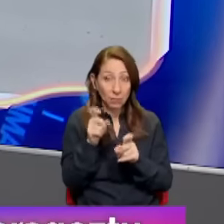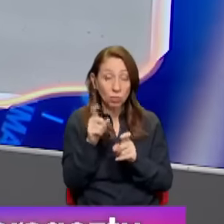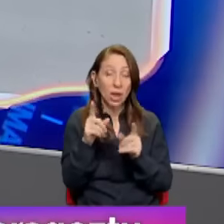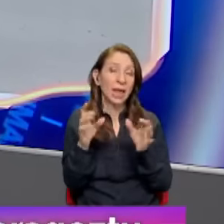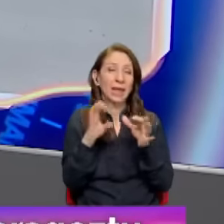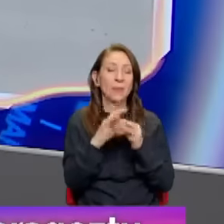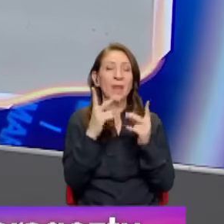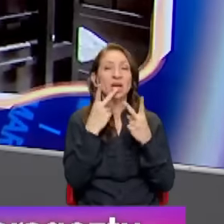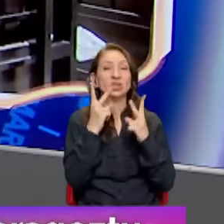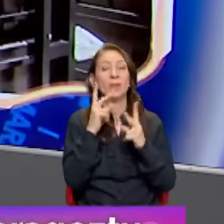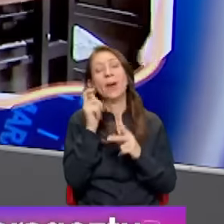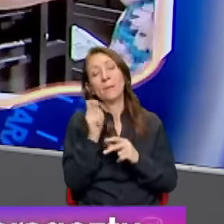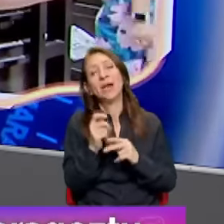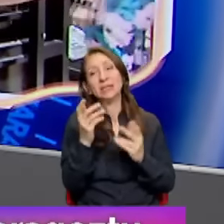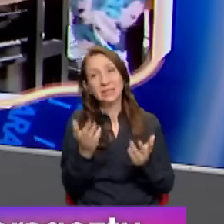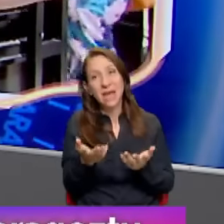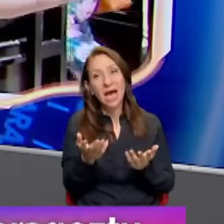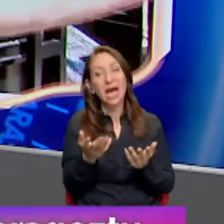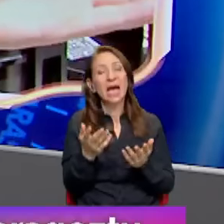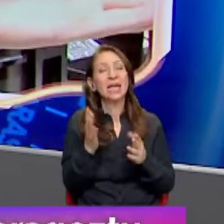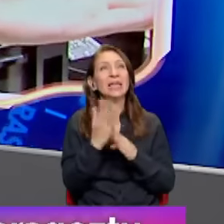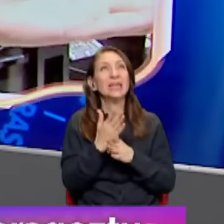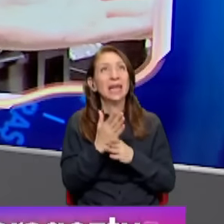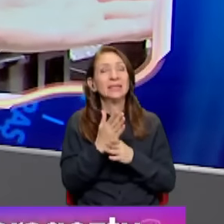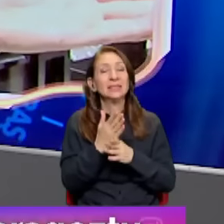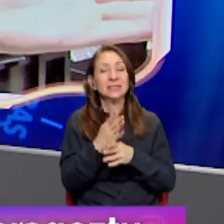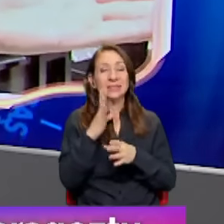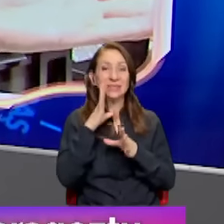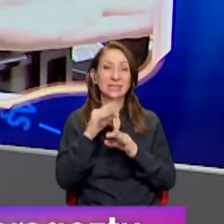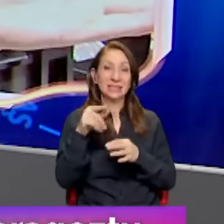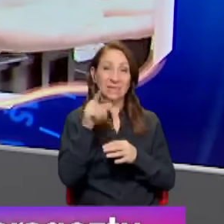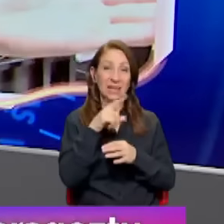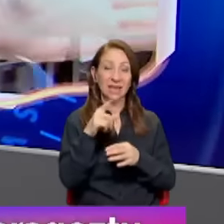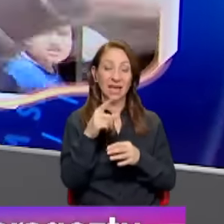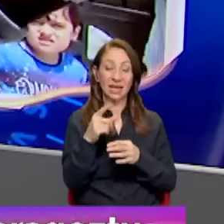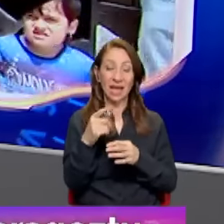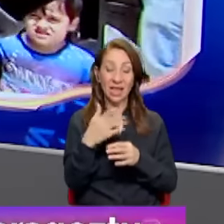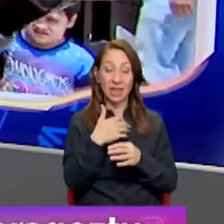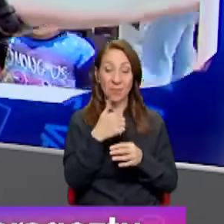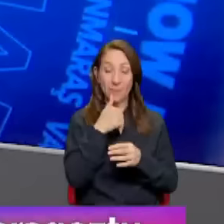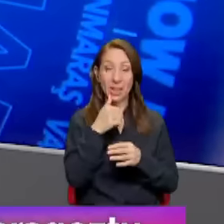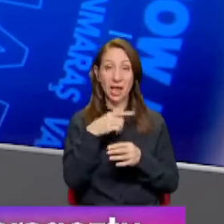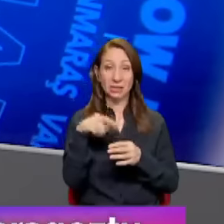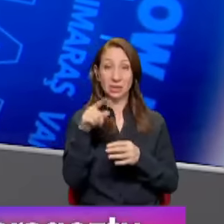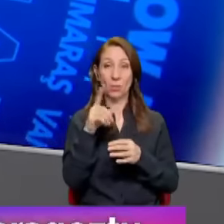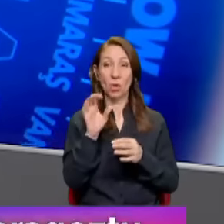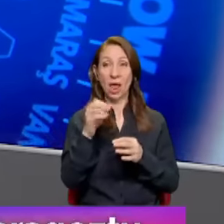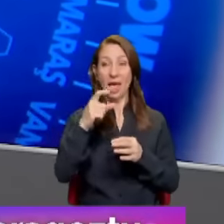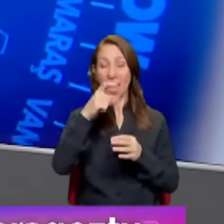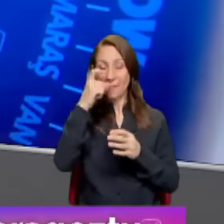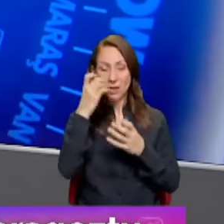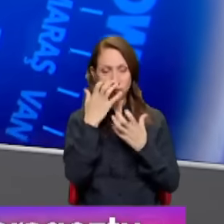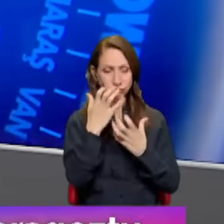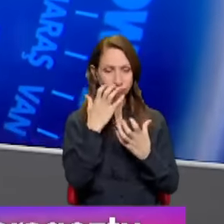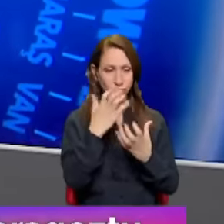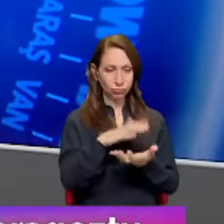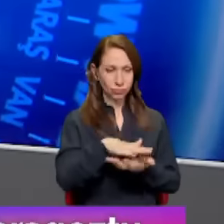bununla ilgili birkaç cümle söylenirse Çünkü niye insanlar veliler anneler babalar böyle emek emek